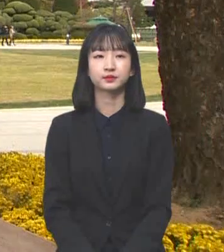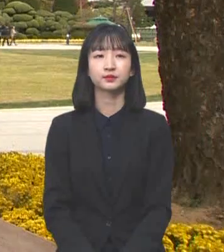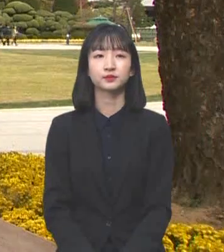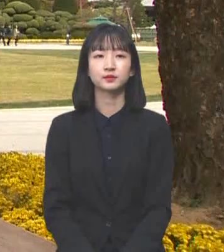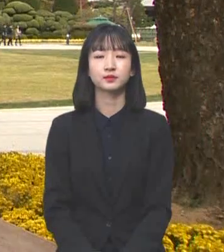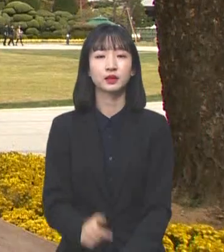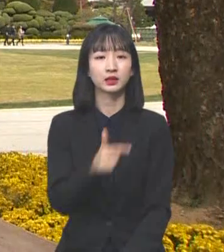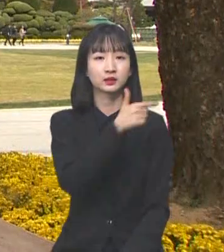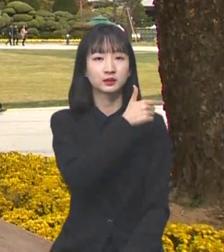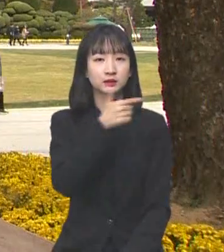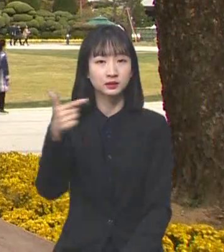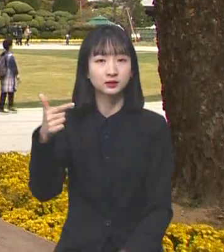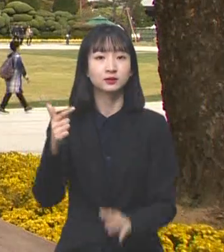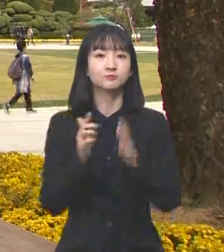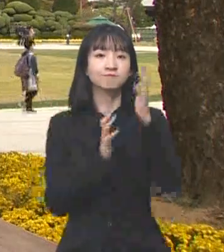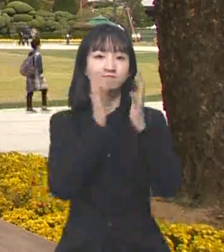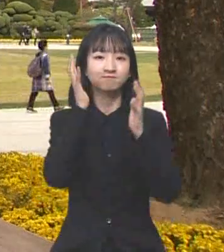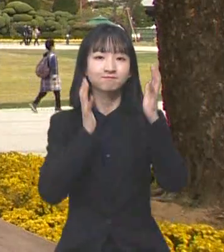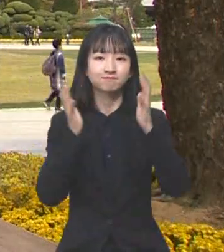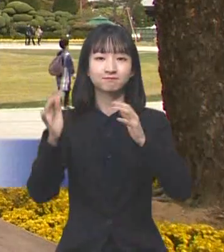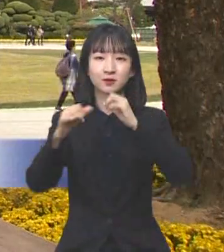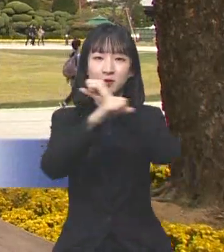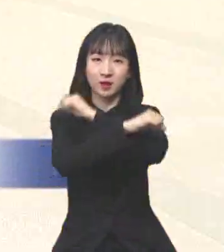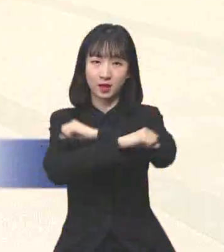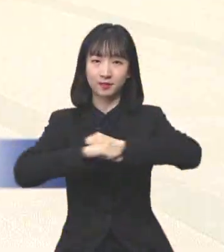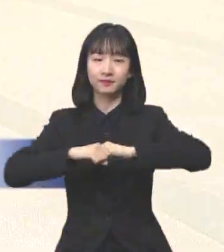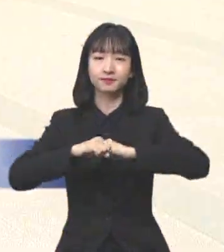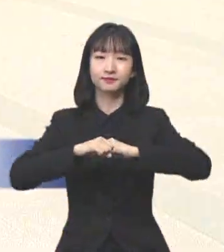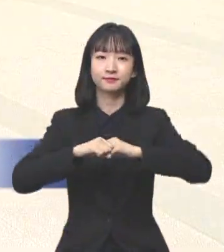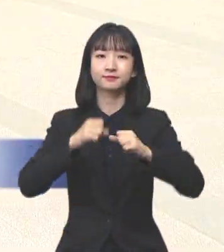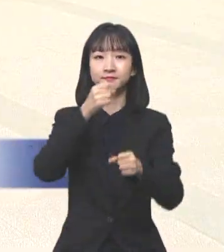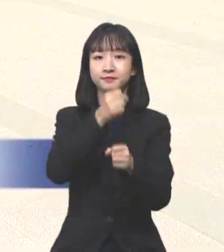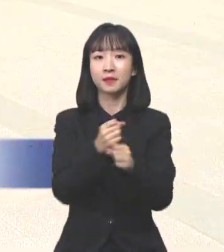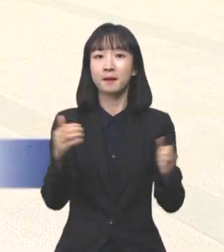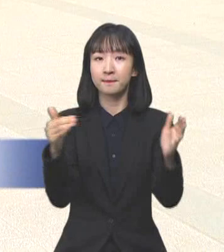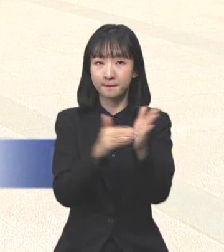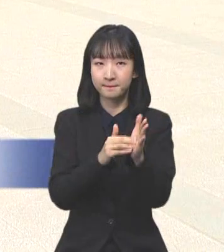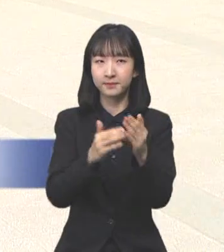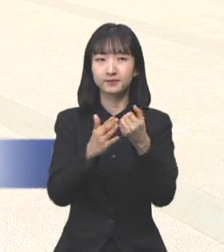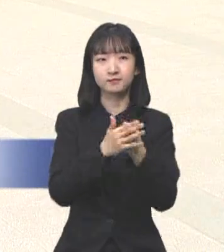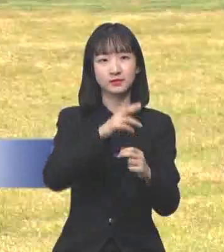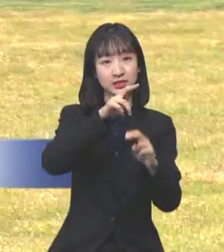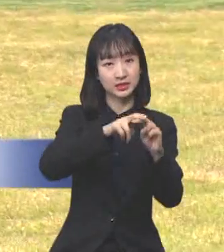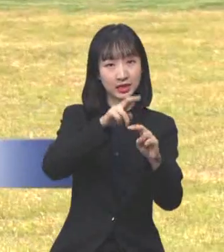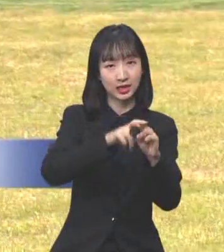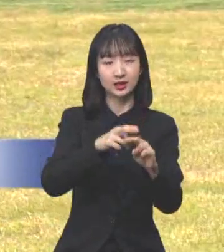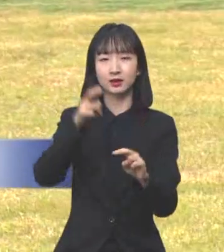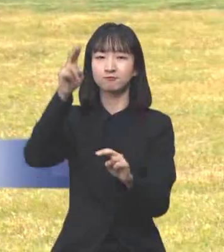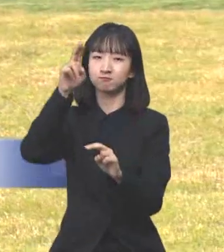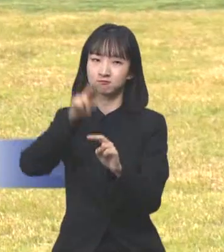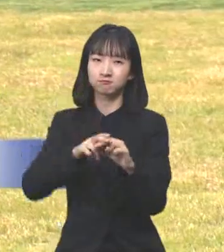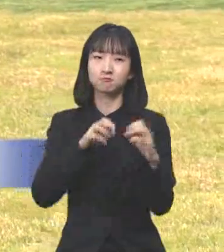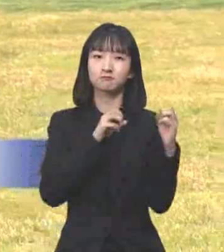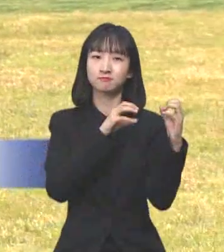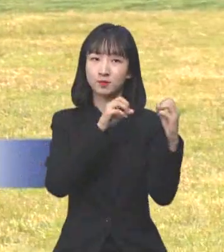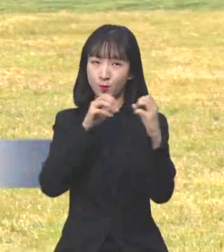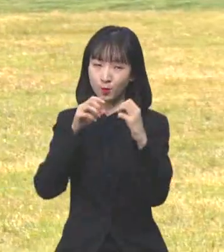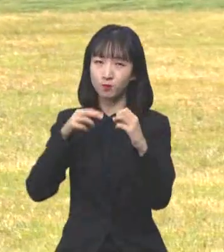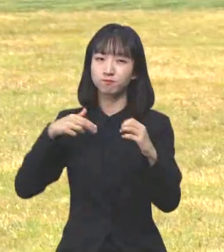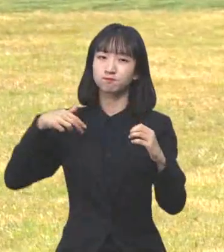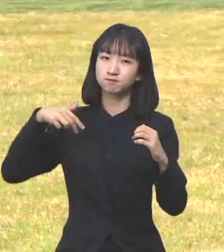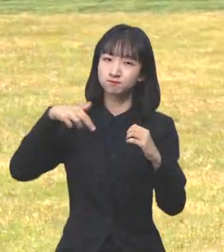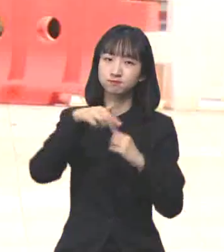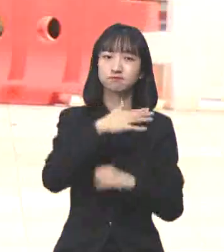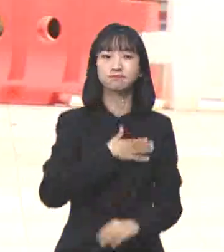거대한 잔디 밭으로 변한 인천시청 잔디 마라 테이블에 앉아 담소를 나누고 산책로를 따라 걸으며 여유를